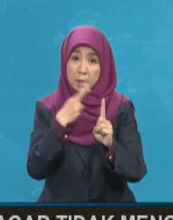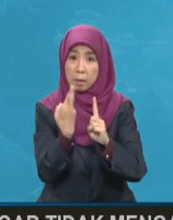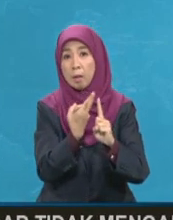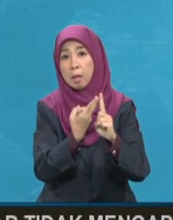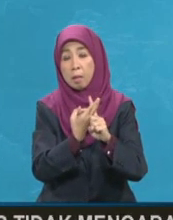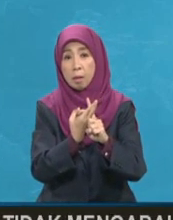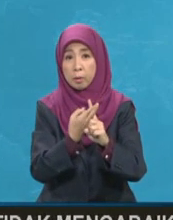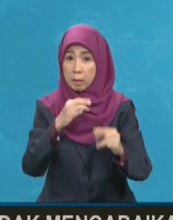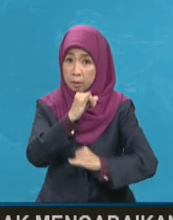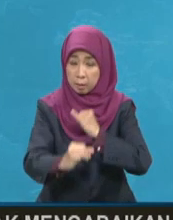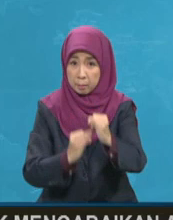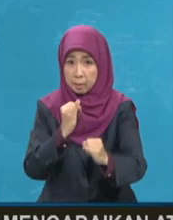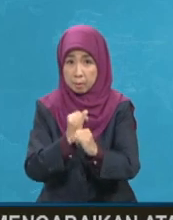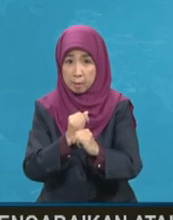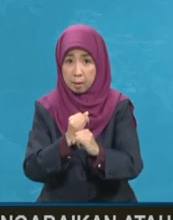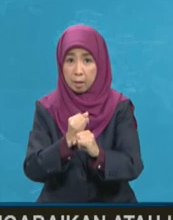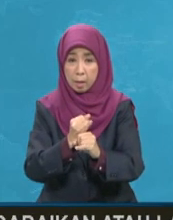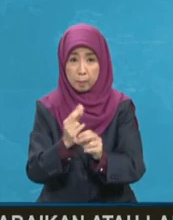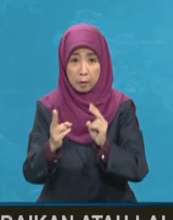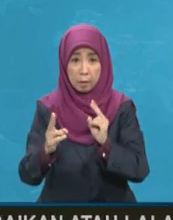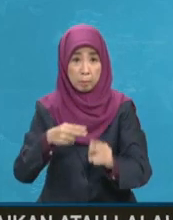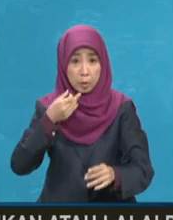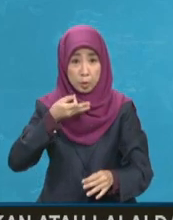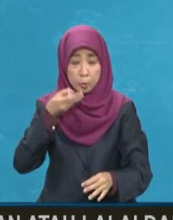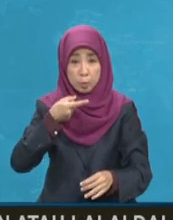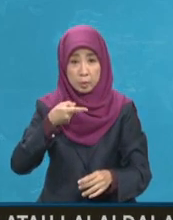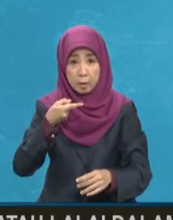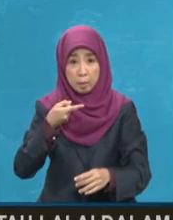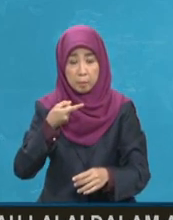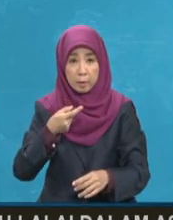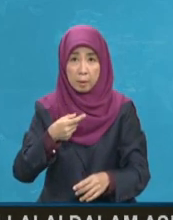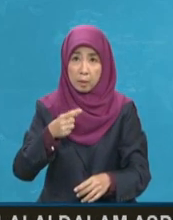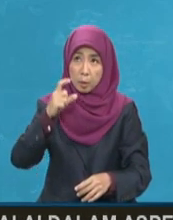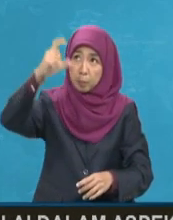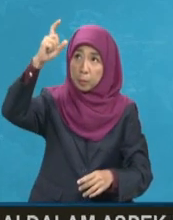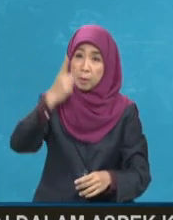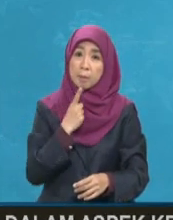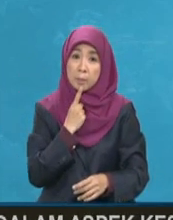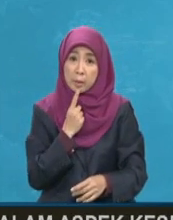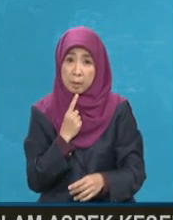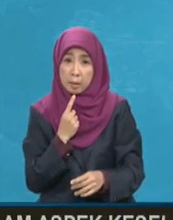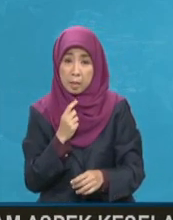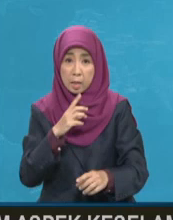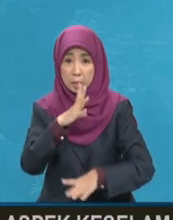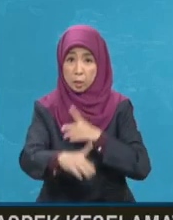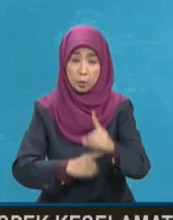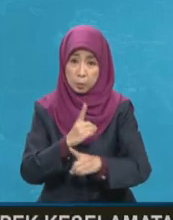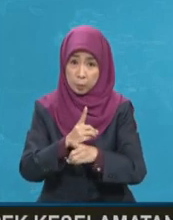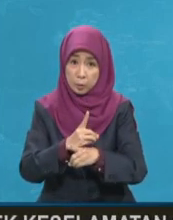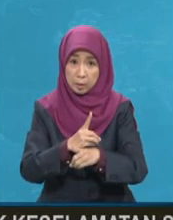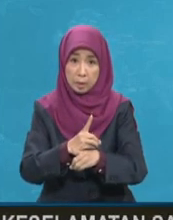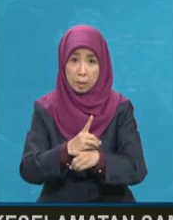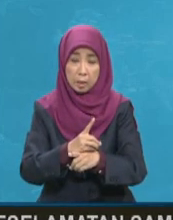dan antarabangsa berucap semasa Majlis sambutan Hari Palang Merah dan bulan sabit merah sedunia yang berhormat